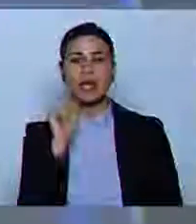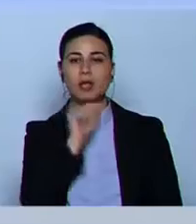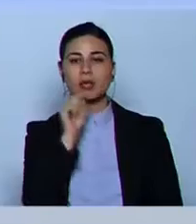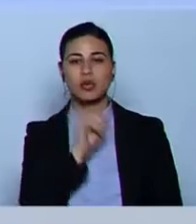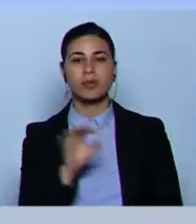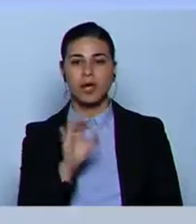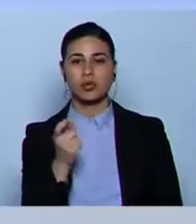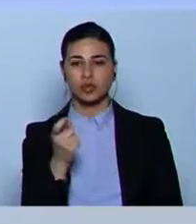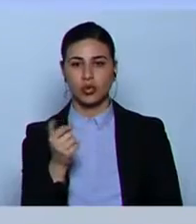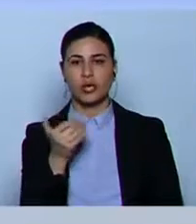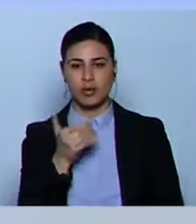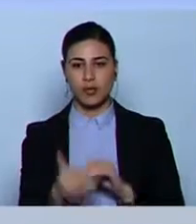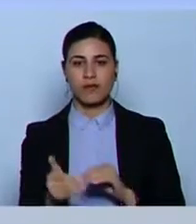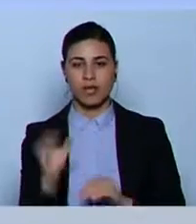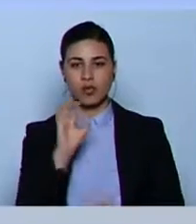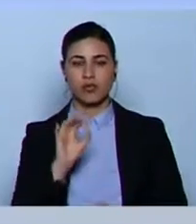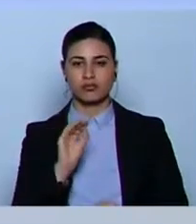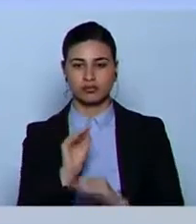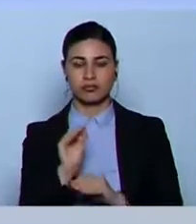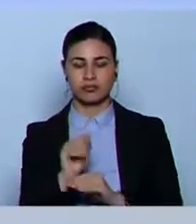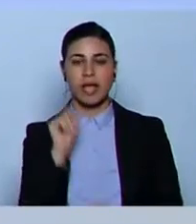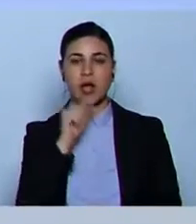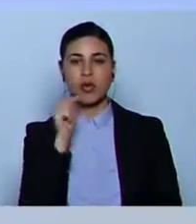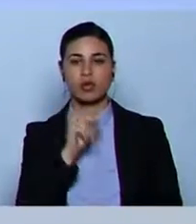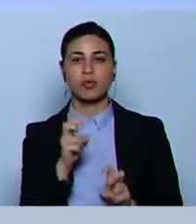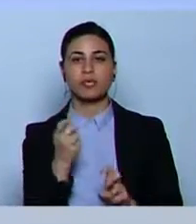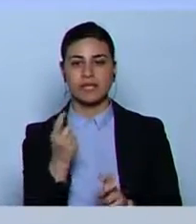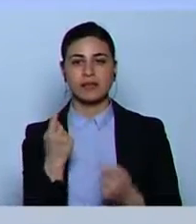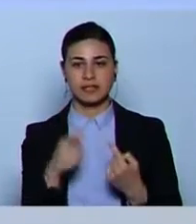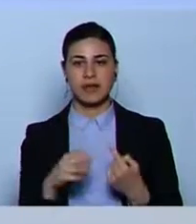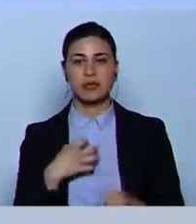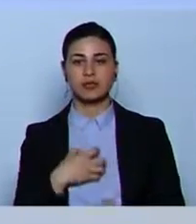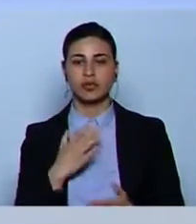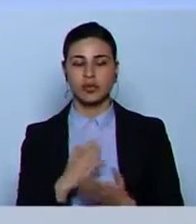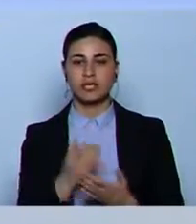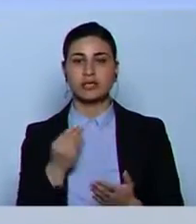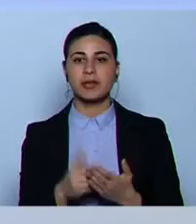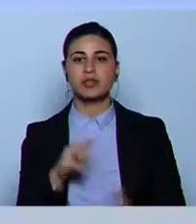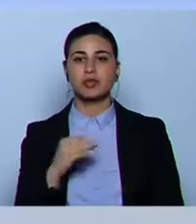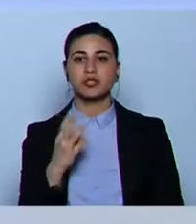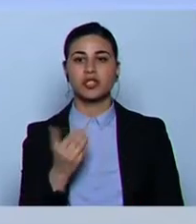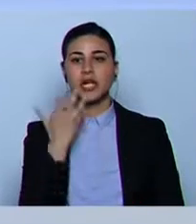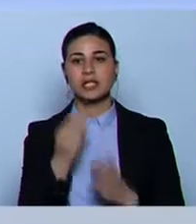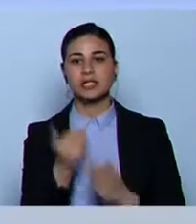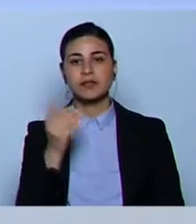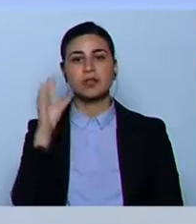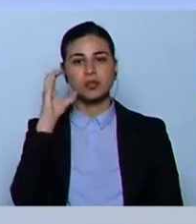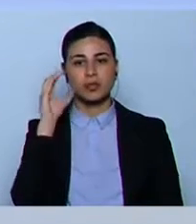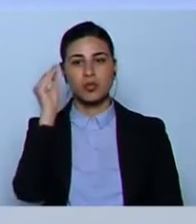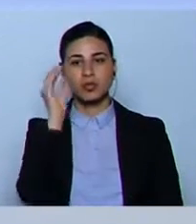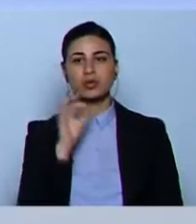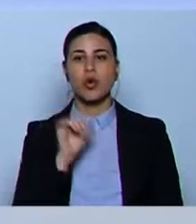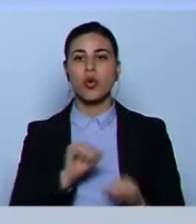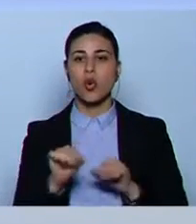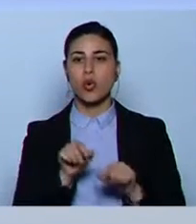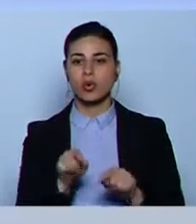ჩვენ ცოტა მოგვიანებით დაუბრუნდებით ასევე იმიტომ რომ ეკონომიკური ასპექტების ერთ-ერთი ალბათ ყველაზე მნიშვნელოვანია ბატონო მიშა თქვენი მოსაზრებაც გვაინტერესებს გორის